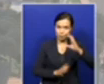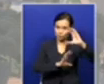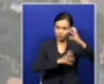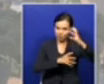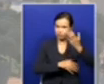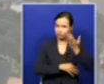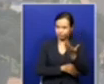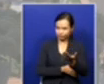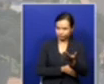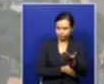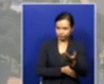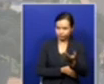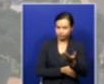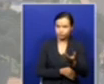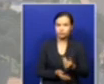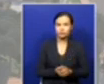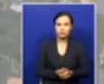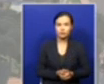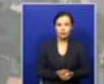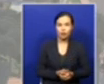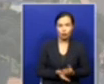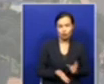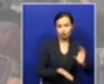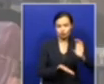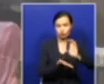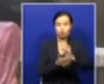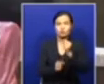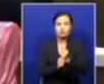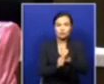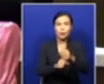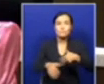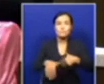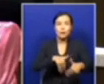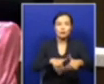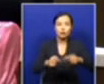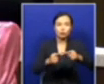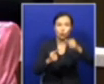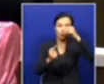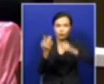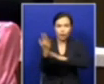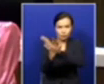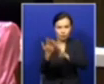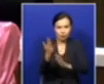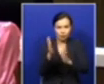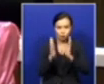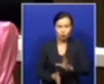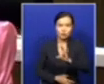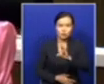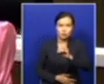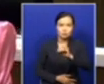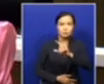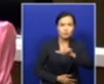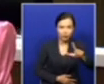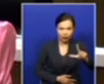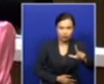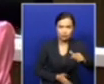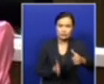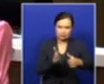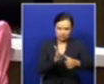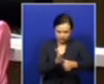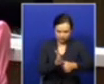องนี้ครับเพราะว่าผู้ทุ่มทุนสร้างคือประชาชนทั้งประเทศเกือบ70ล้านคนที่จะต้องเป็นหนี้ร่ว